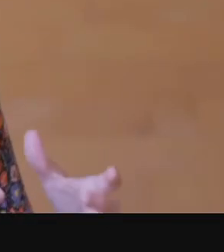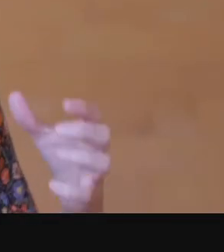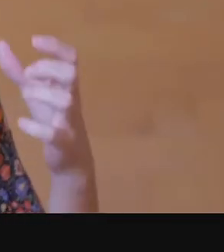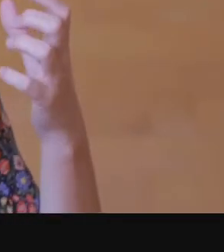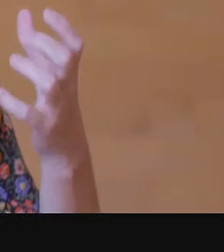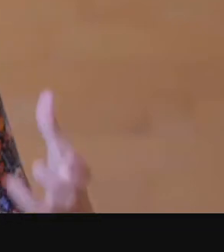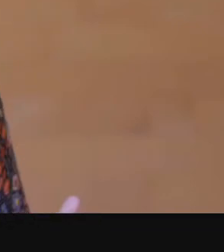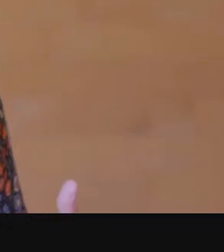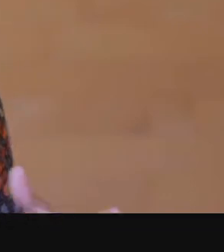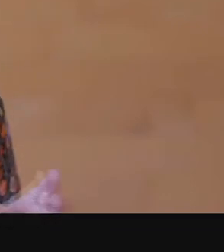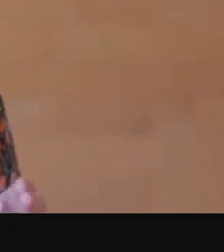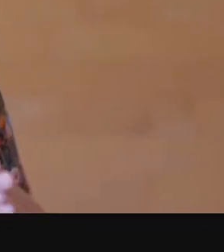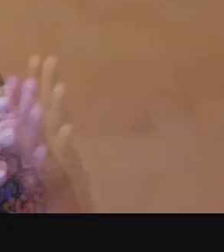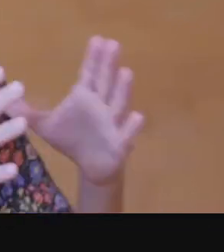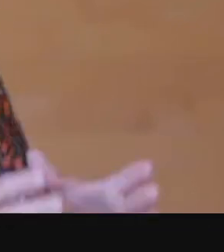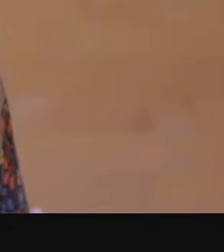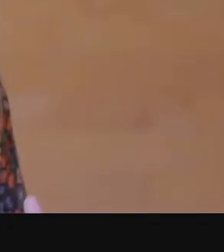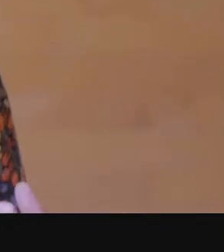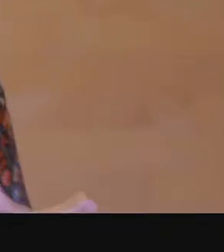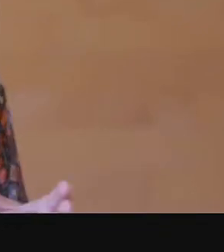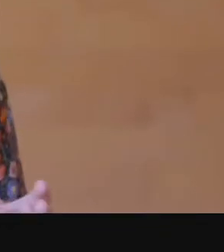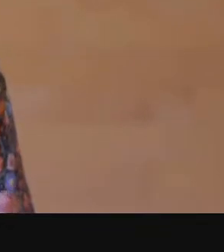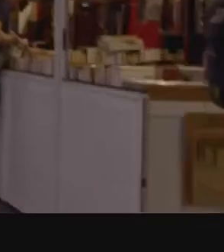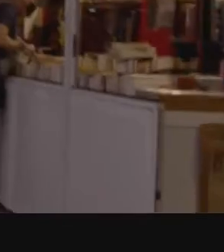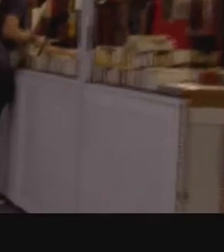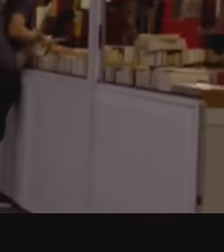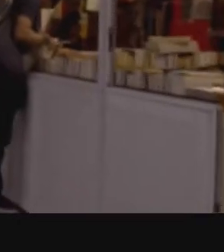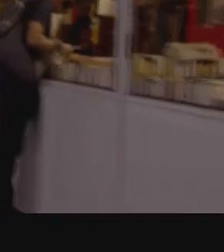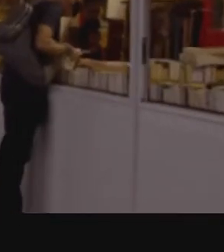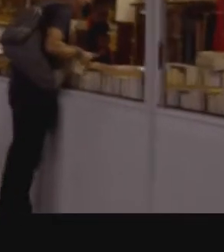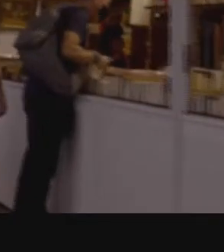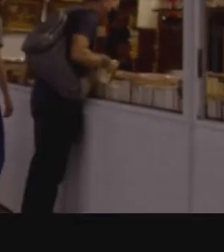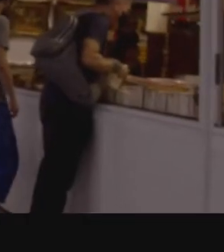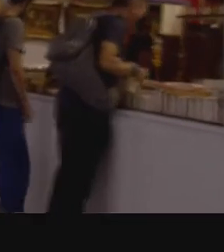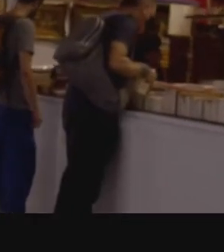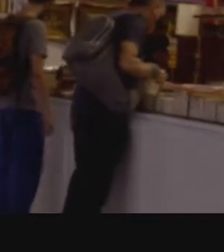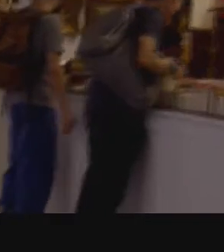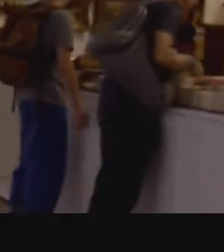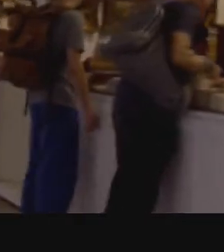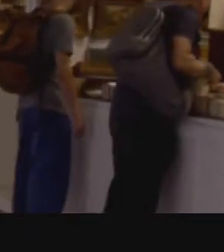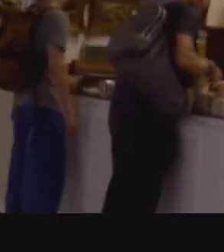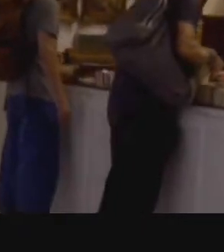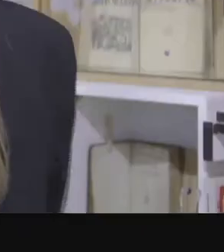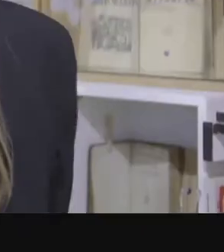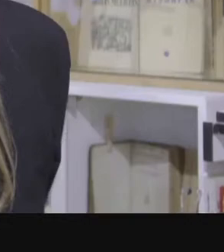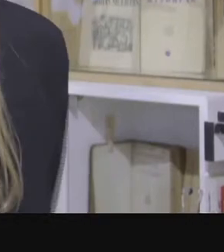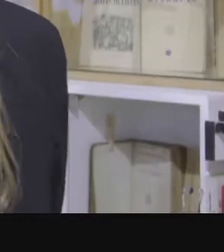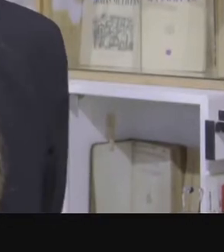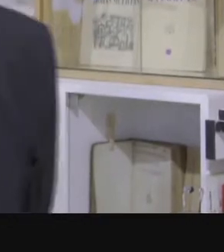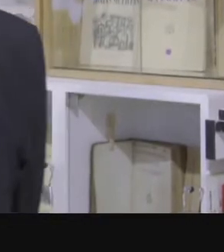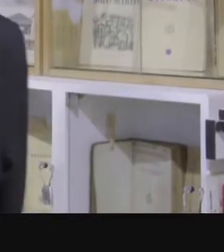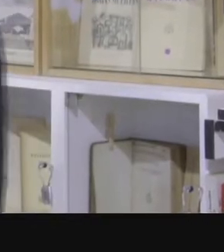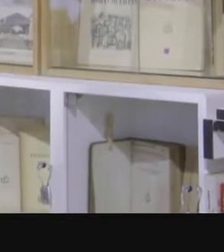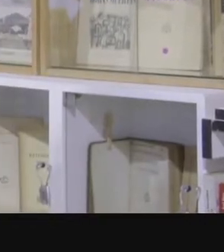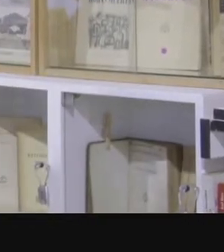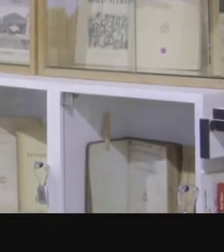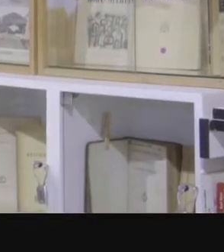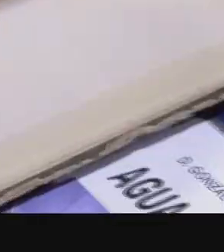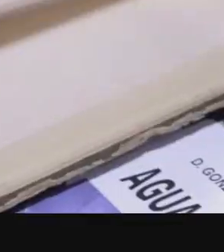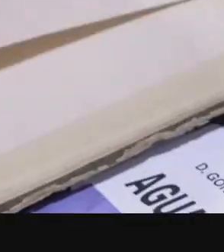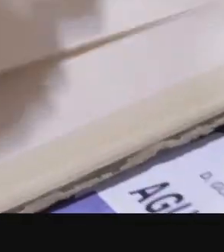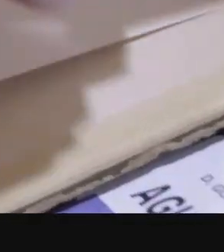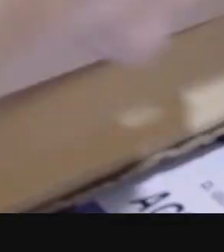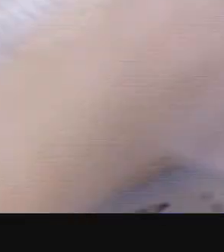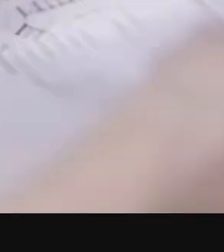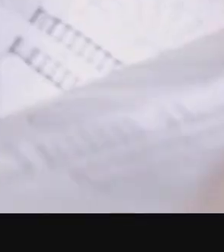més teòrica o més tècnica dels problemes m'agrada molt, però m'agrada molt després poder veure-ho, estar al lloc, parlar amb la gent.